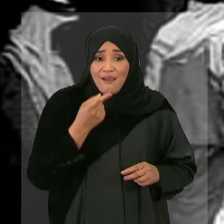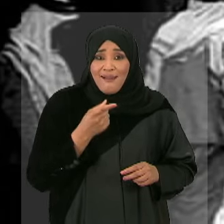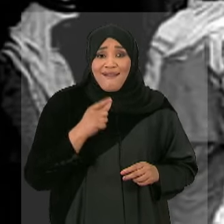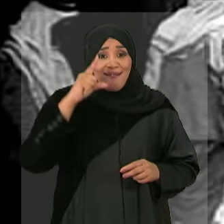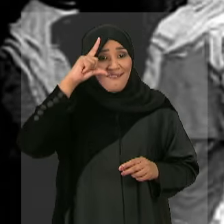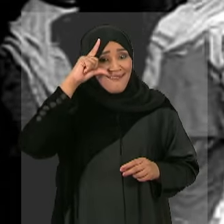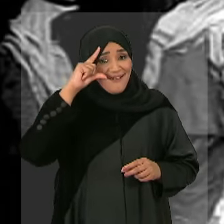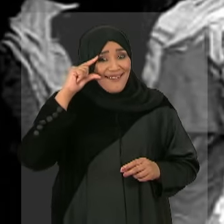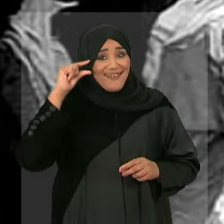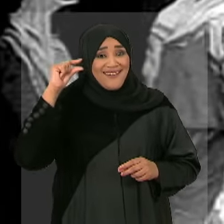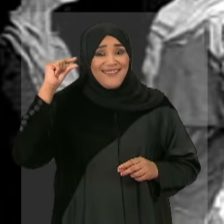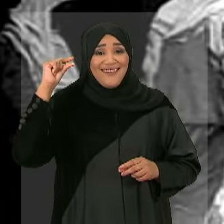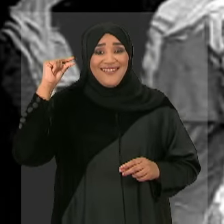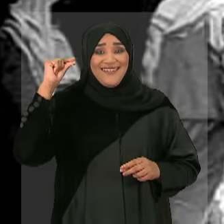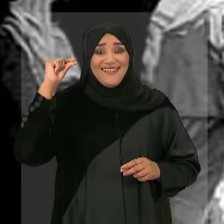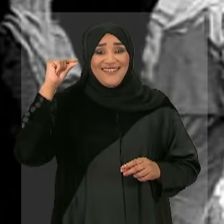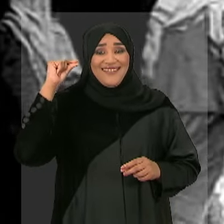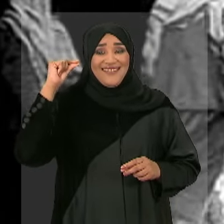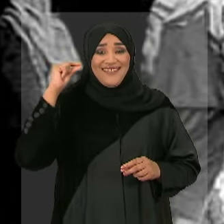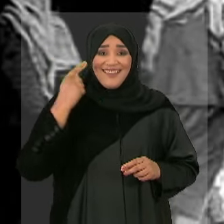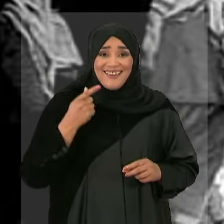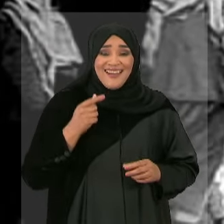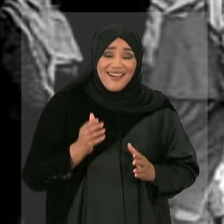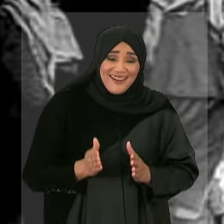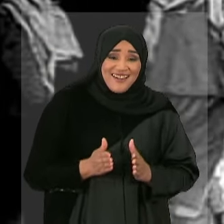رايحين ع صفا صفوا